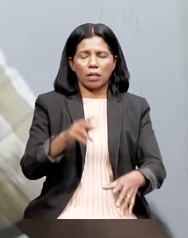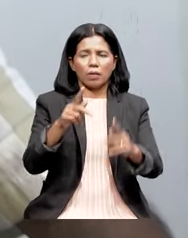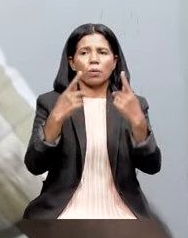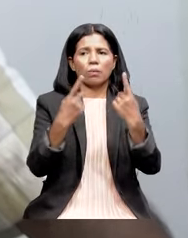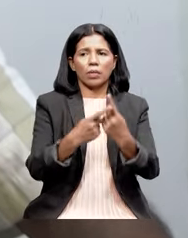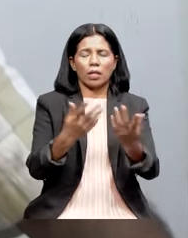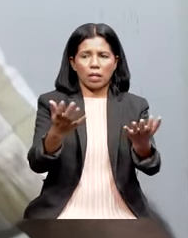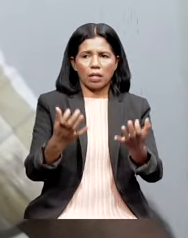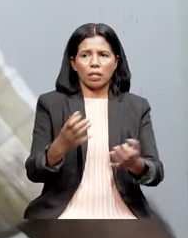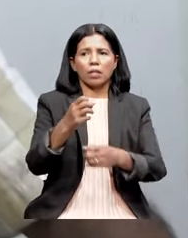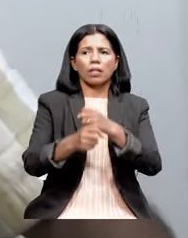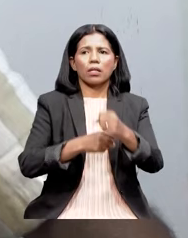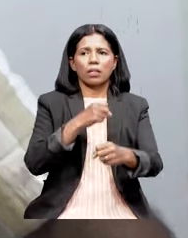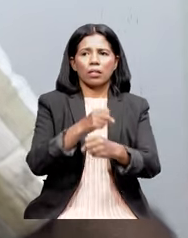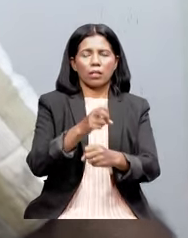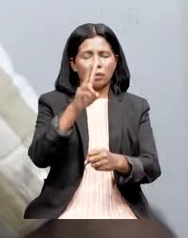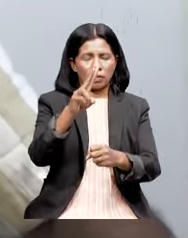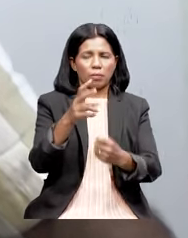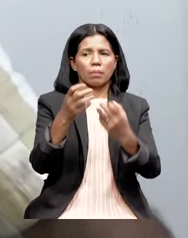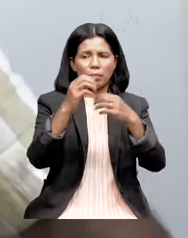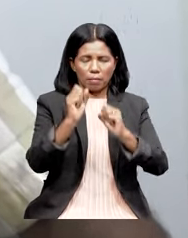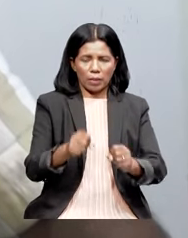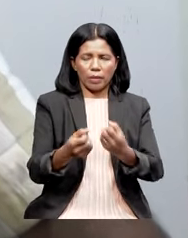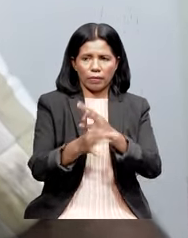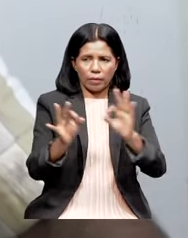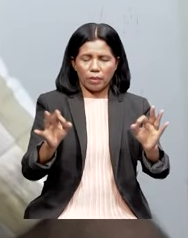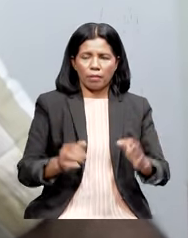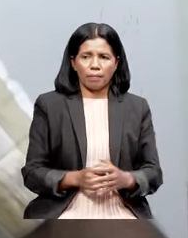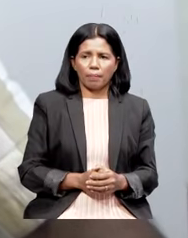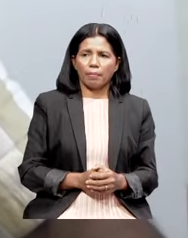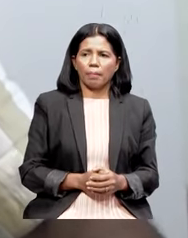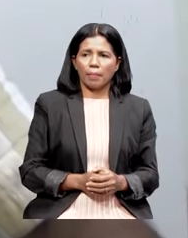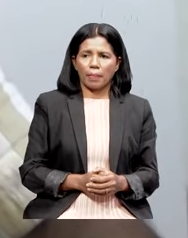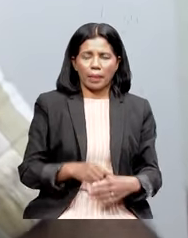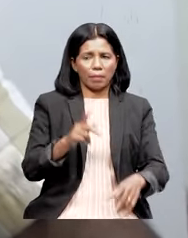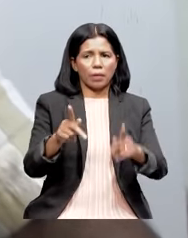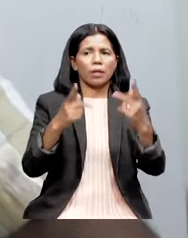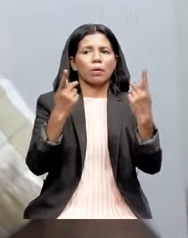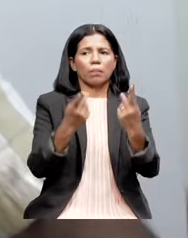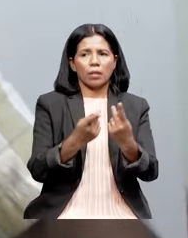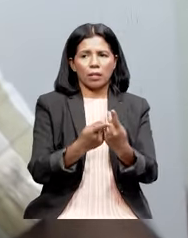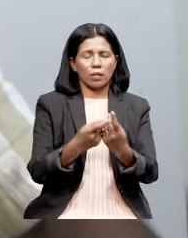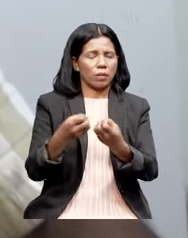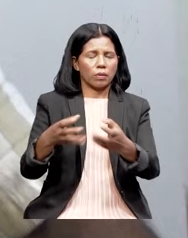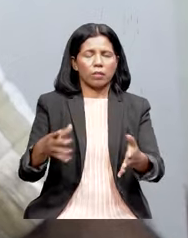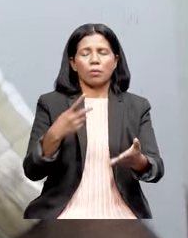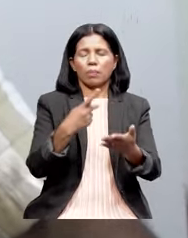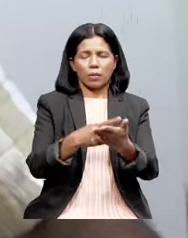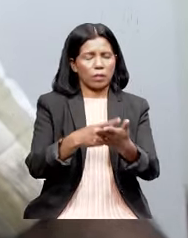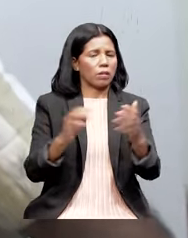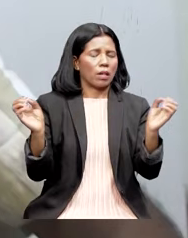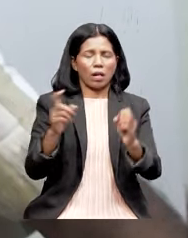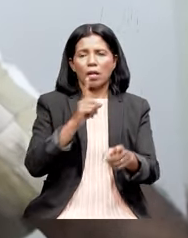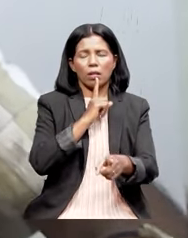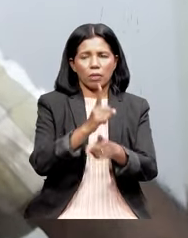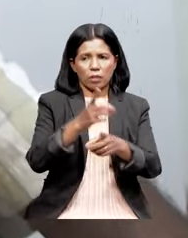kalian satu nus tina rua tamu afun bel hoto. Nebela em dia fulang oh kumpanya nema abon nopo itu nila laos tamu sira.